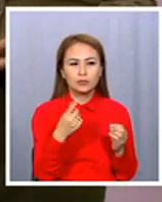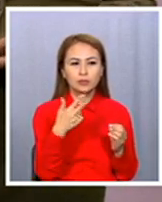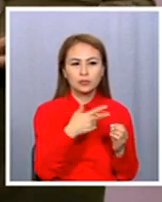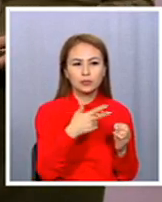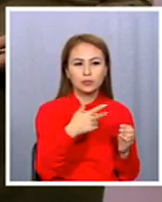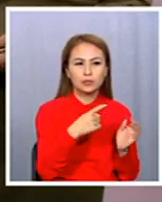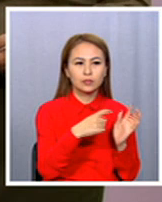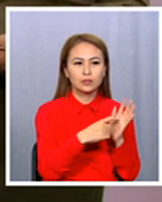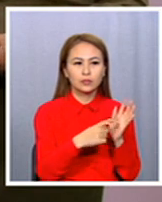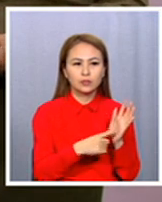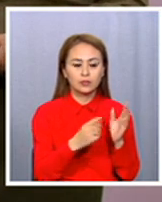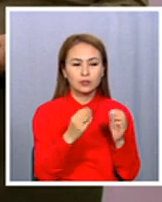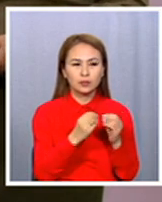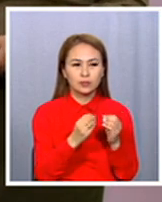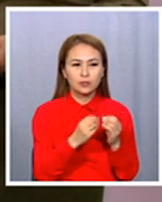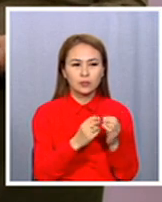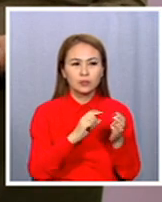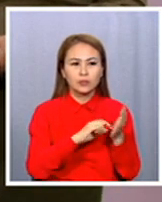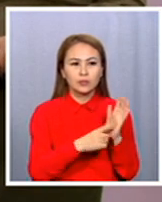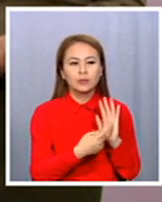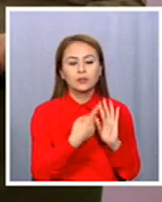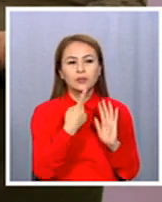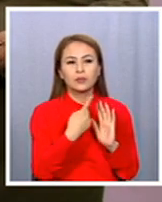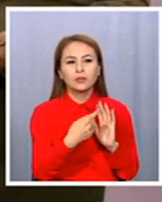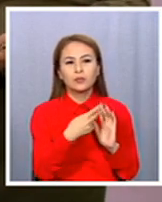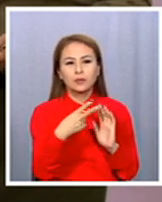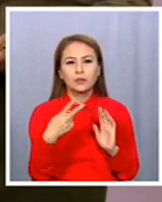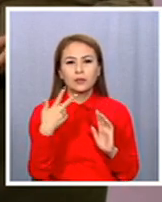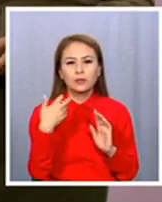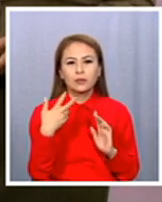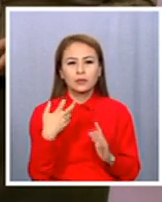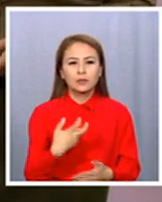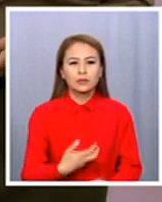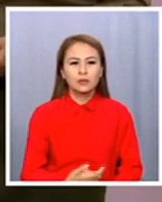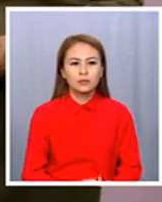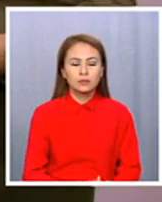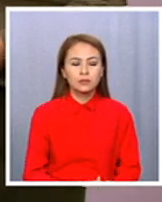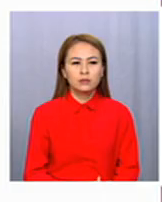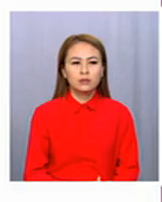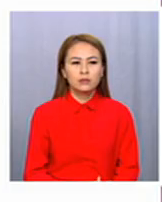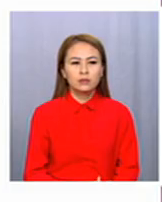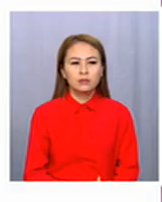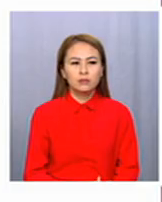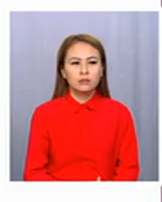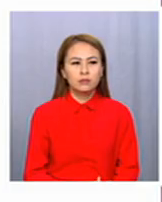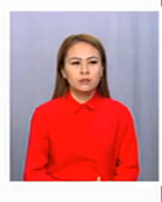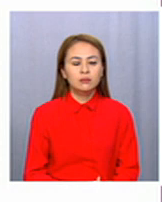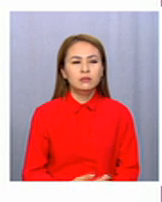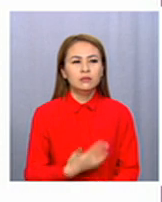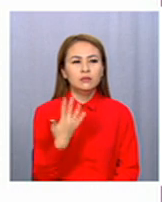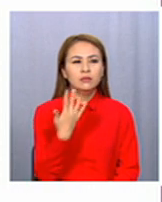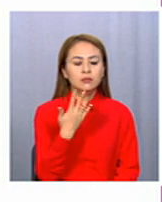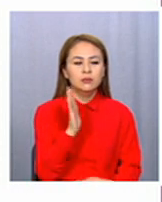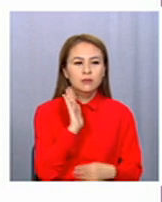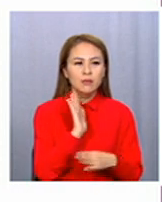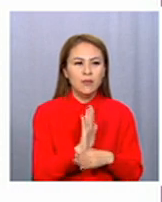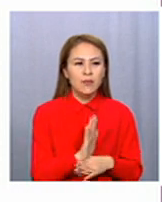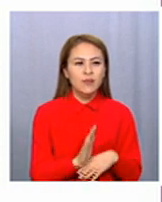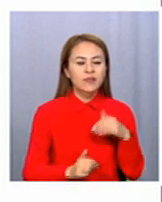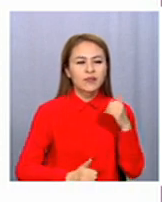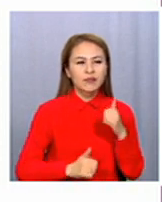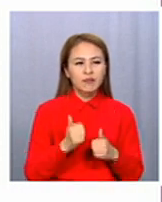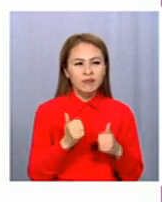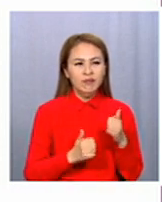онға бөліндісінің бірге көбейтіндісі 300-ге тең болды. Бесінші тапсырма –